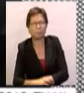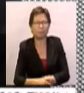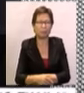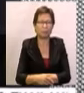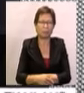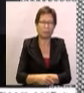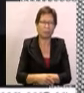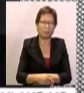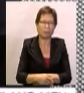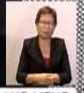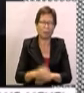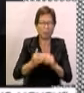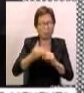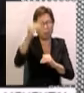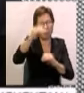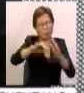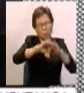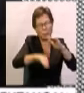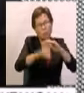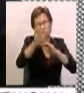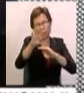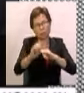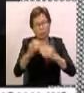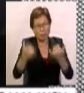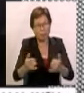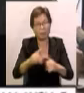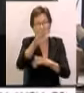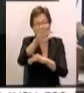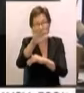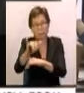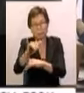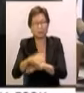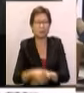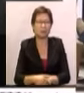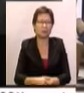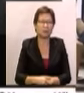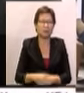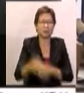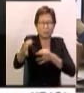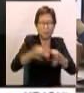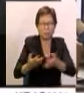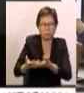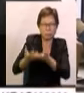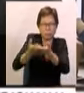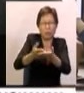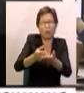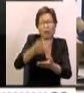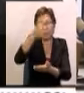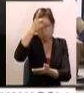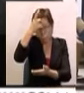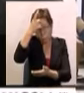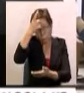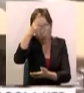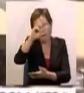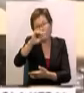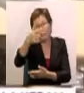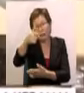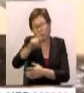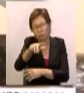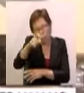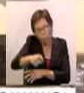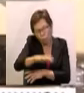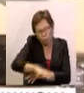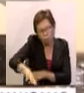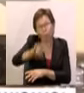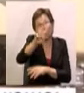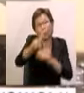maksimum dalam below 40 lah, but now it's 56. Beliau mengulas saranan Datuk Megat Zulkarnain yang memerlukan sekurang-kurangnya